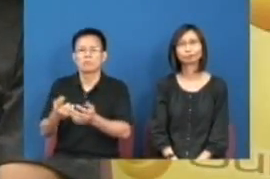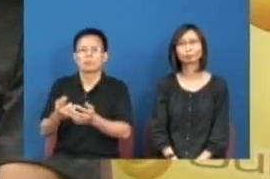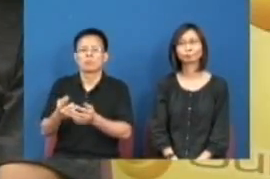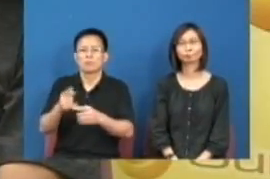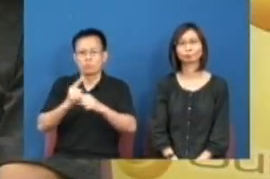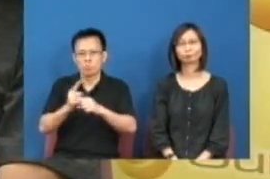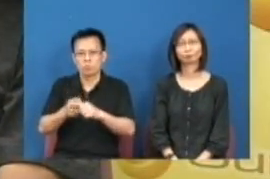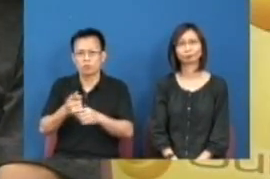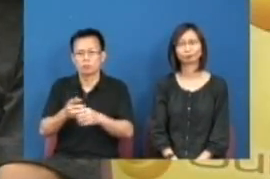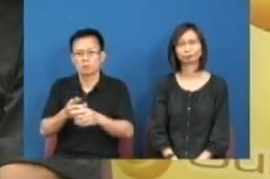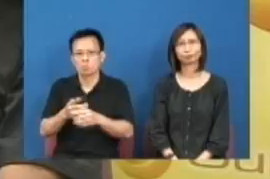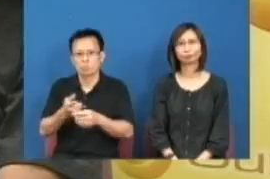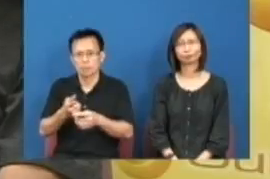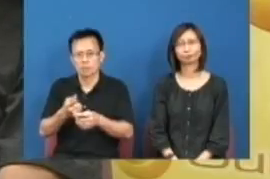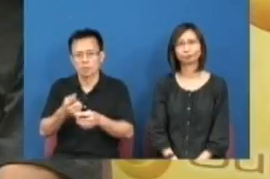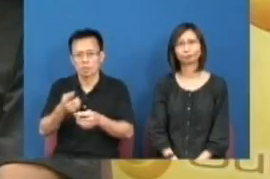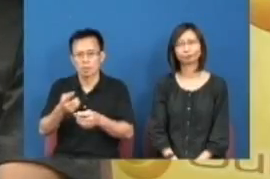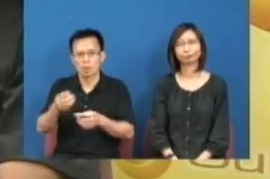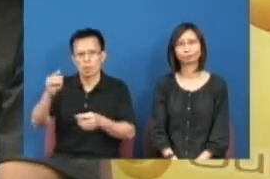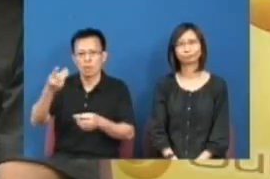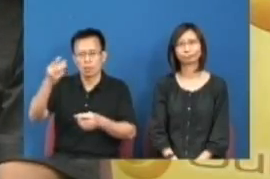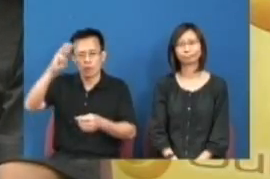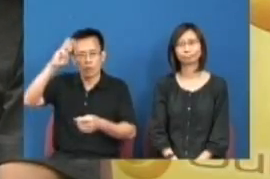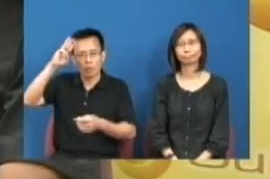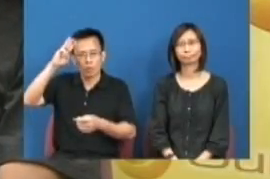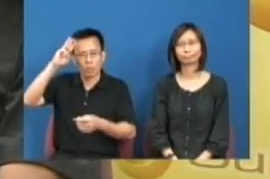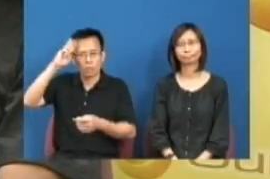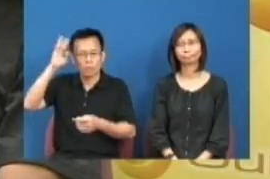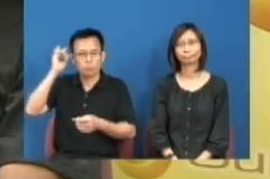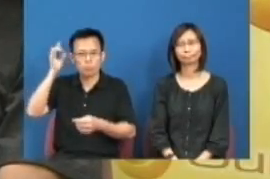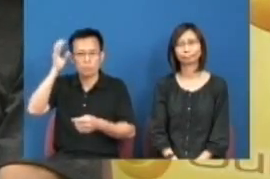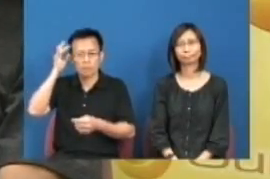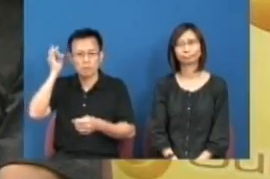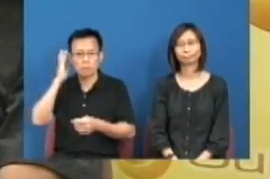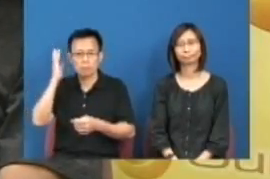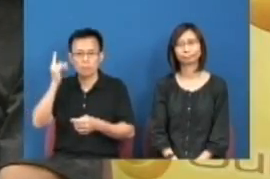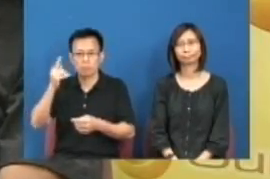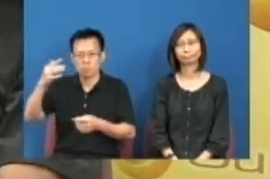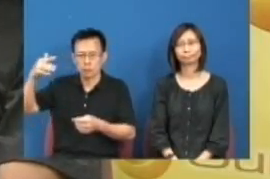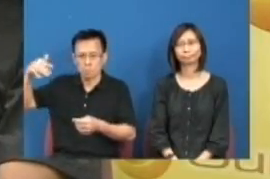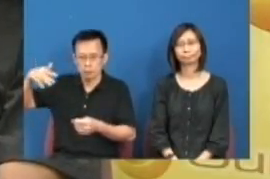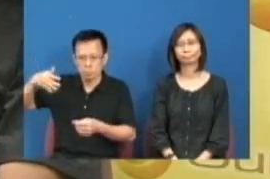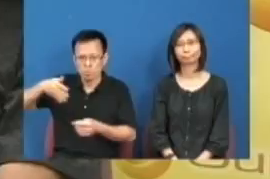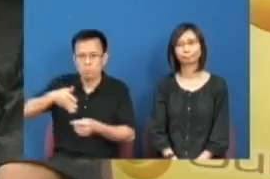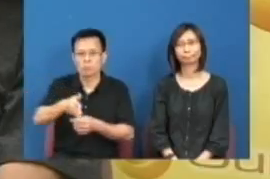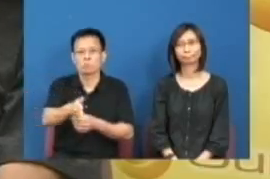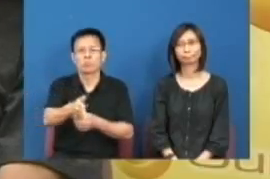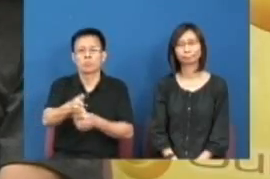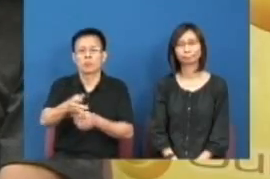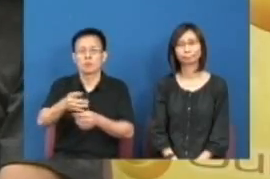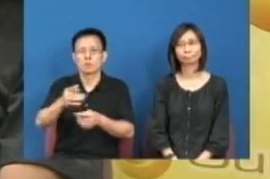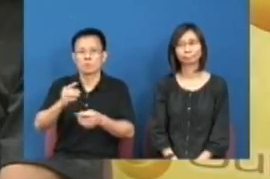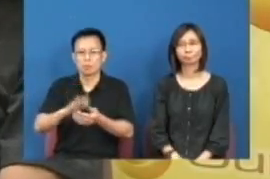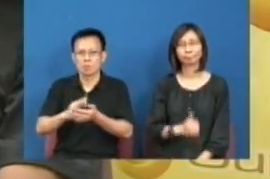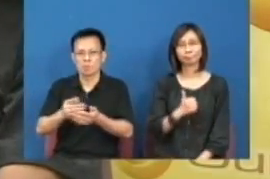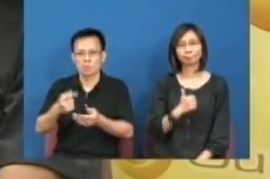在呢一個君悦酒店的即係西行車道嗰度咧，就轉入嚟咁。佢就唔係，佢就喺個東行車道度